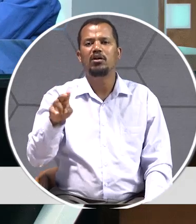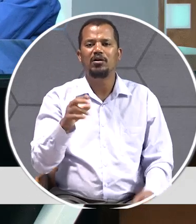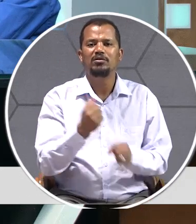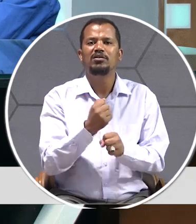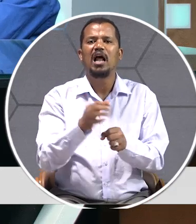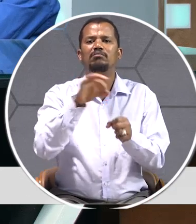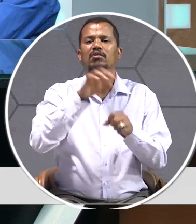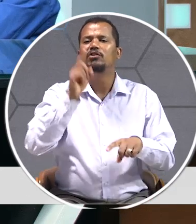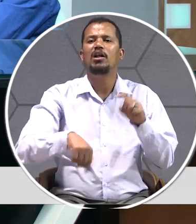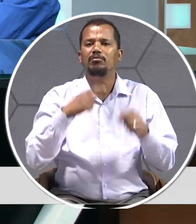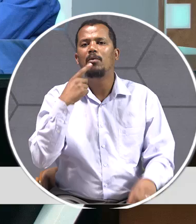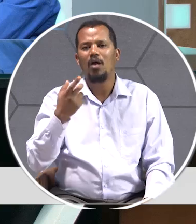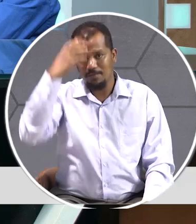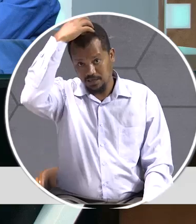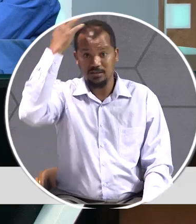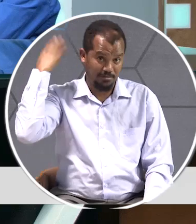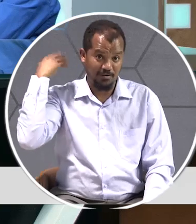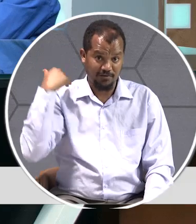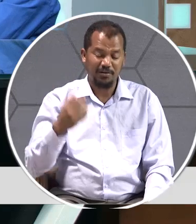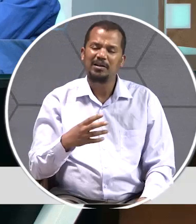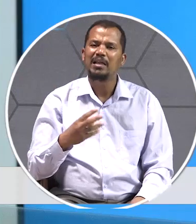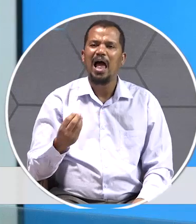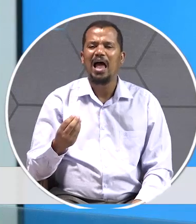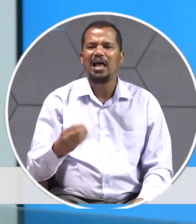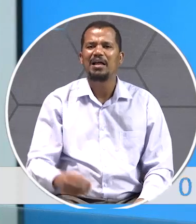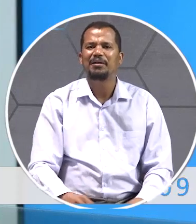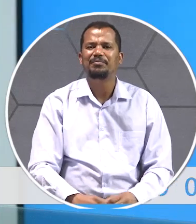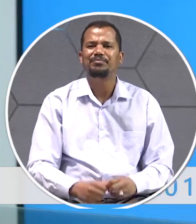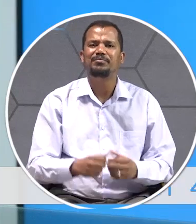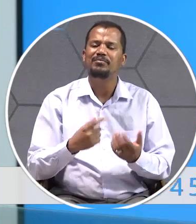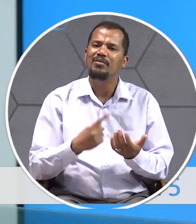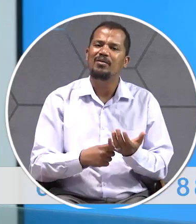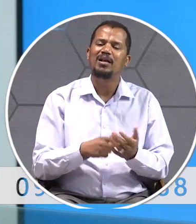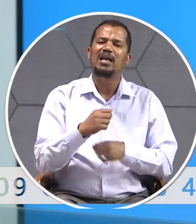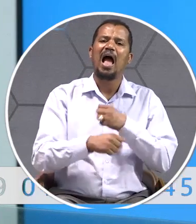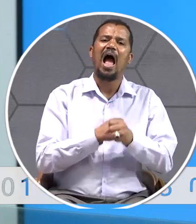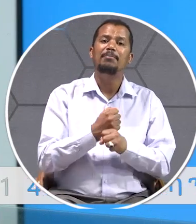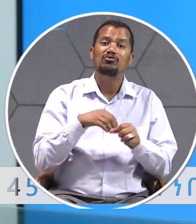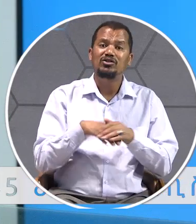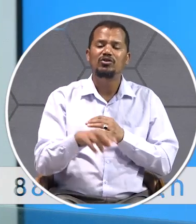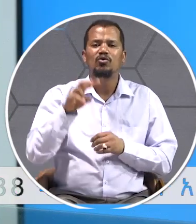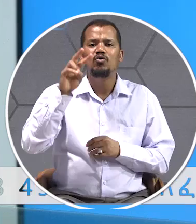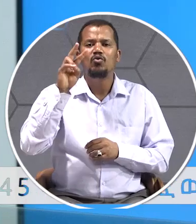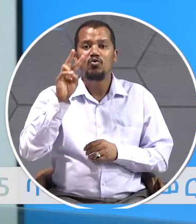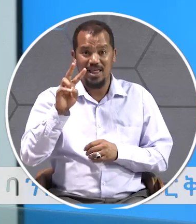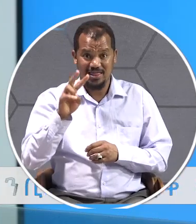ቅጥር የለም እና በዛ አመት ውስጥ ሁለት